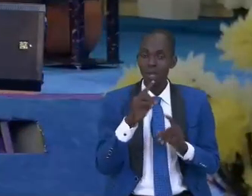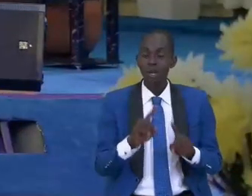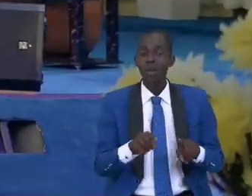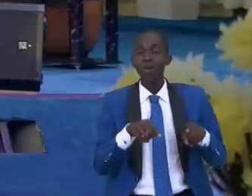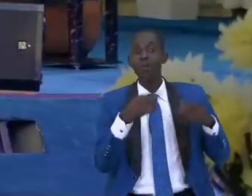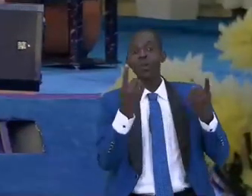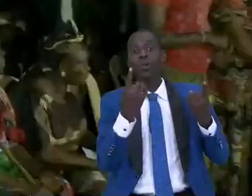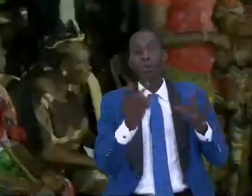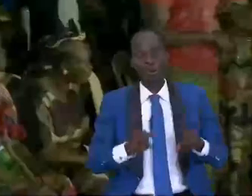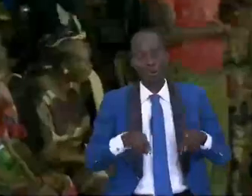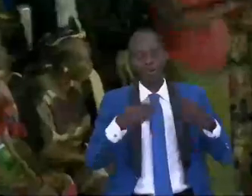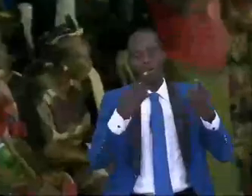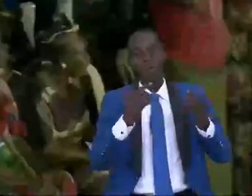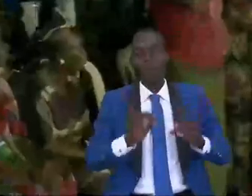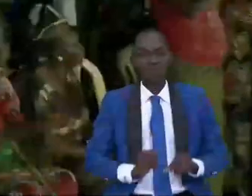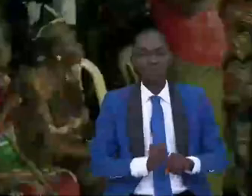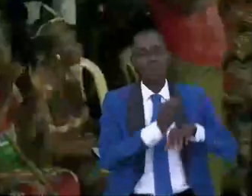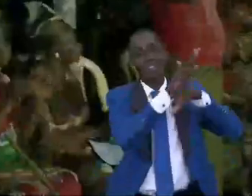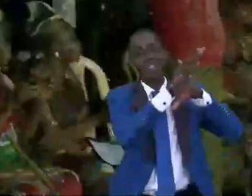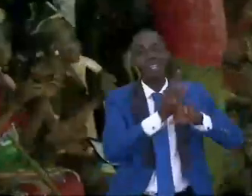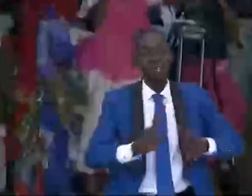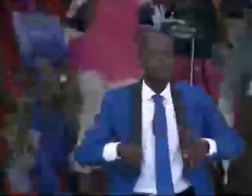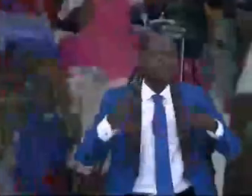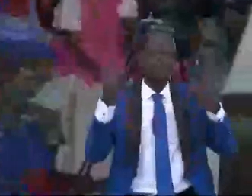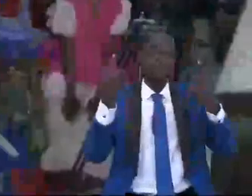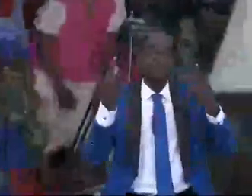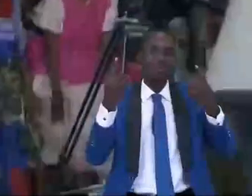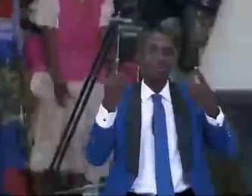que quelqu'un là-bas dise montagne, déplace-toi.